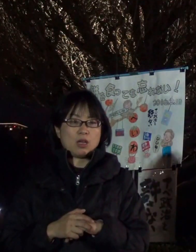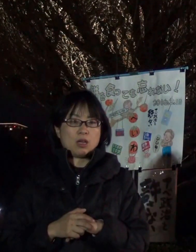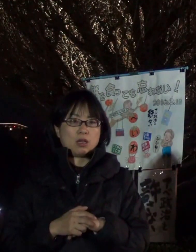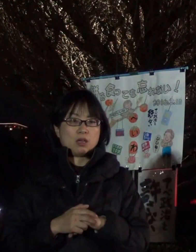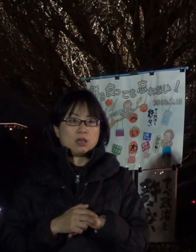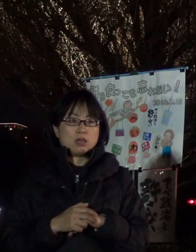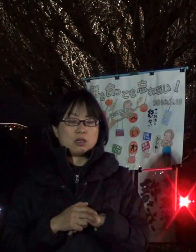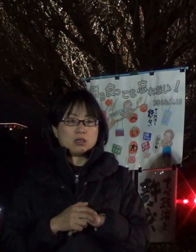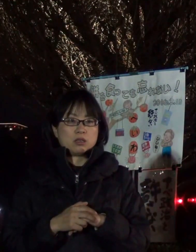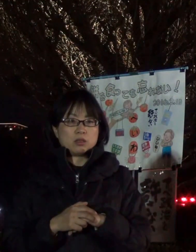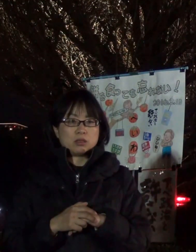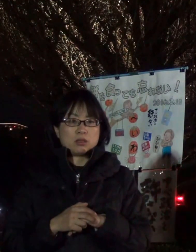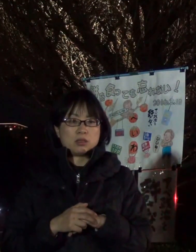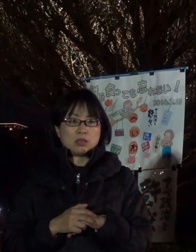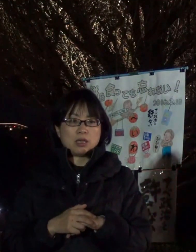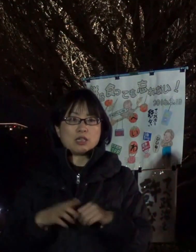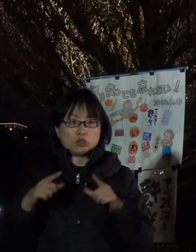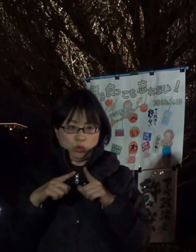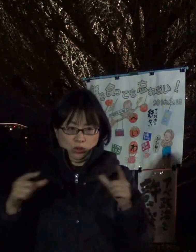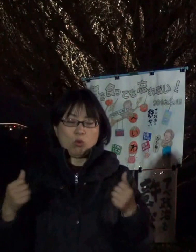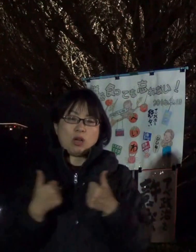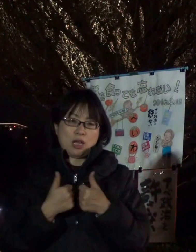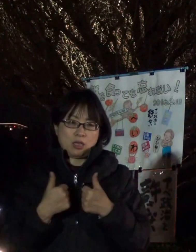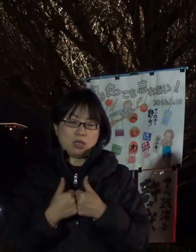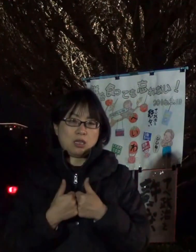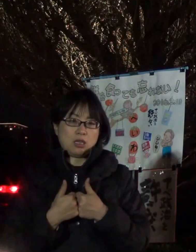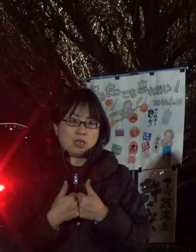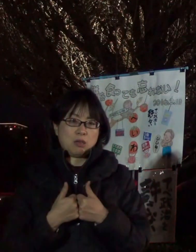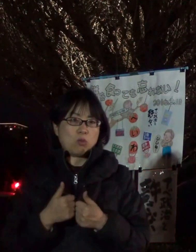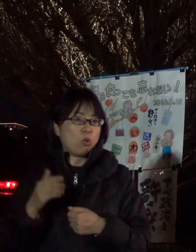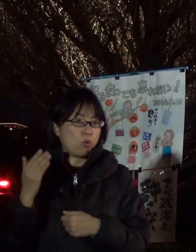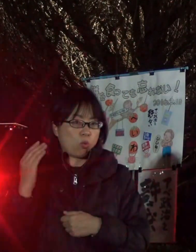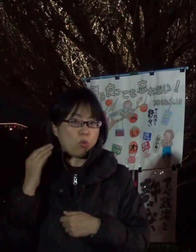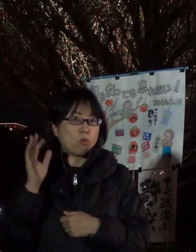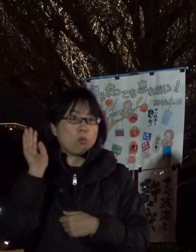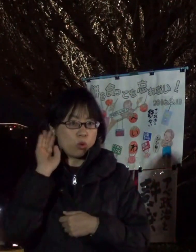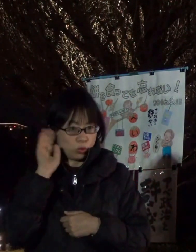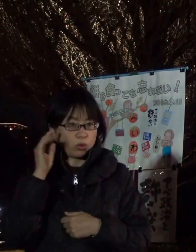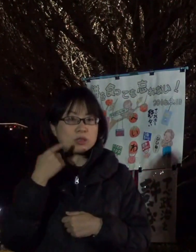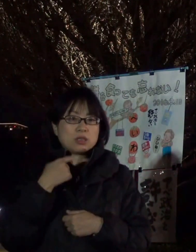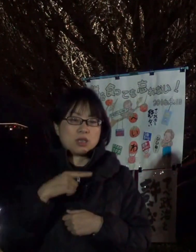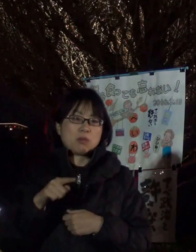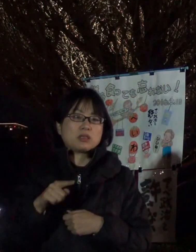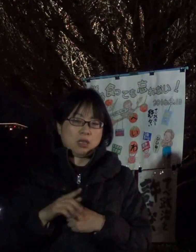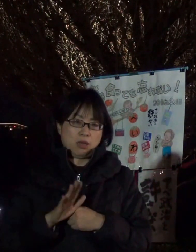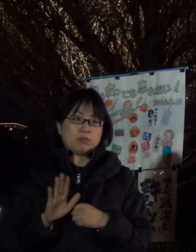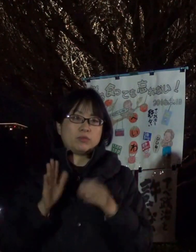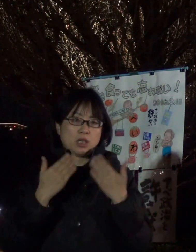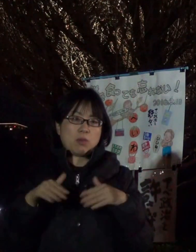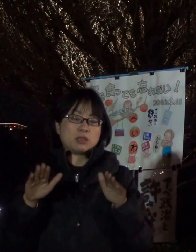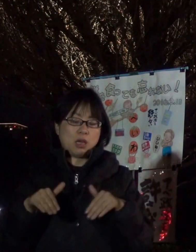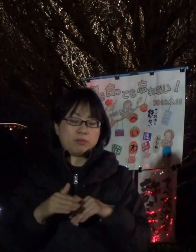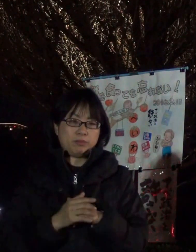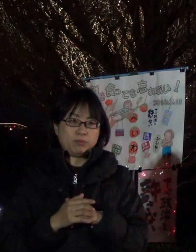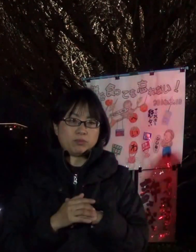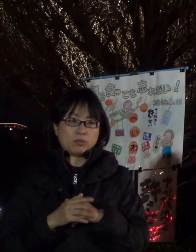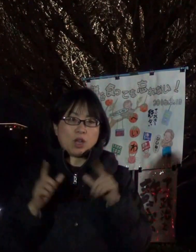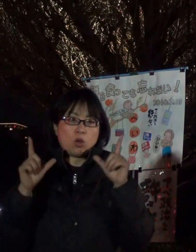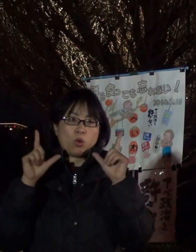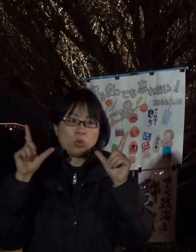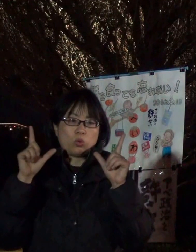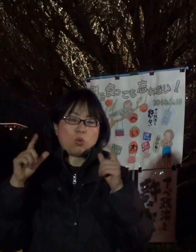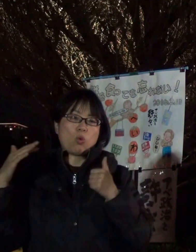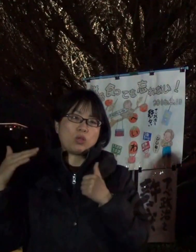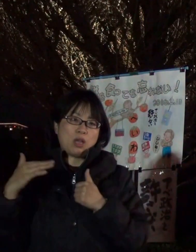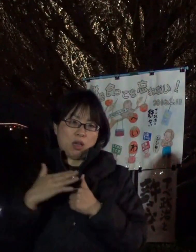検討会合傍聴に行ってまいりました。で、一応凍土方式陸側遮水壁に関しては東電から大幅な方